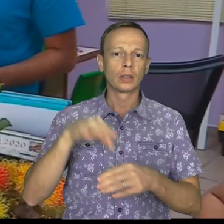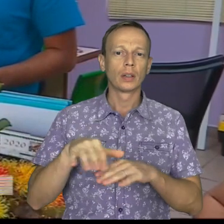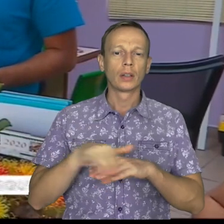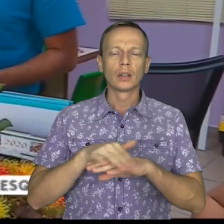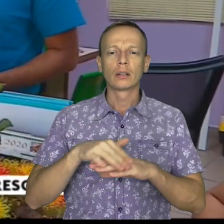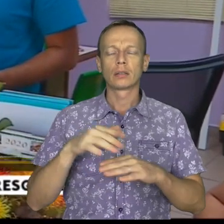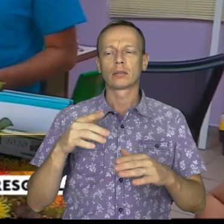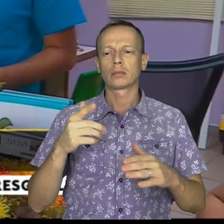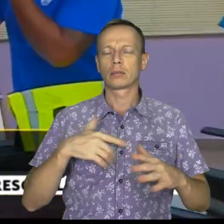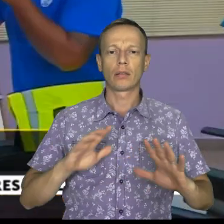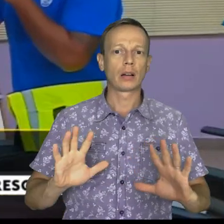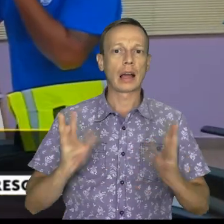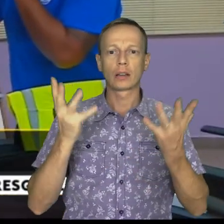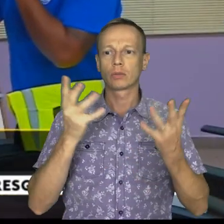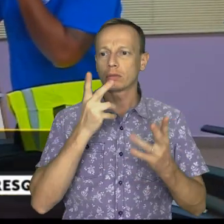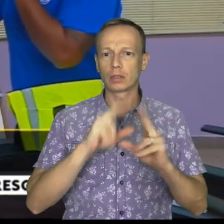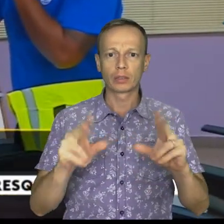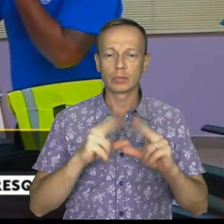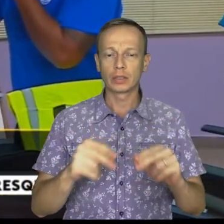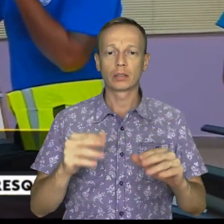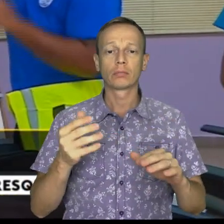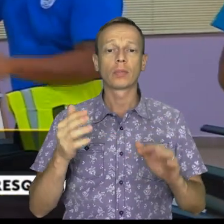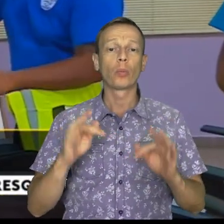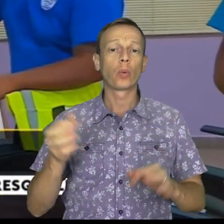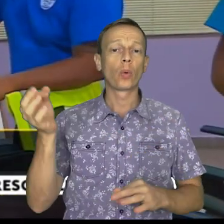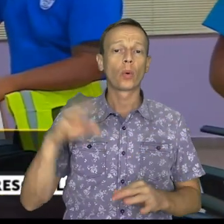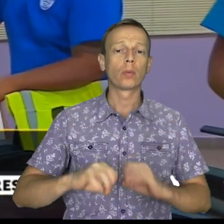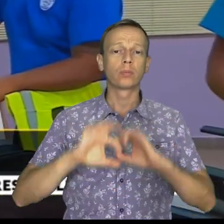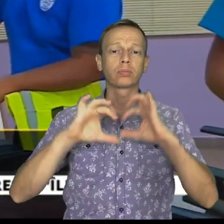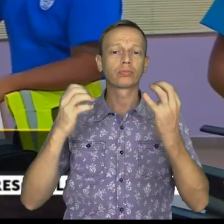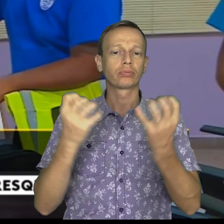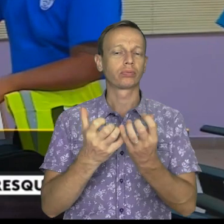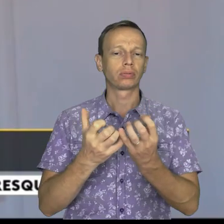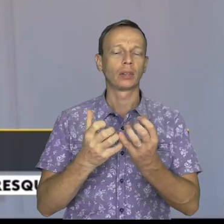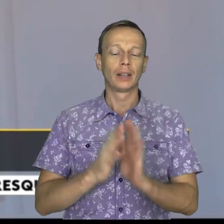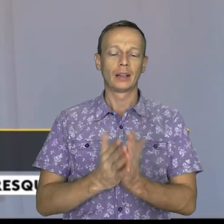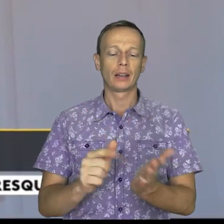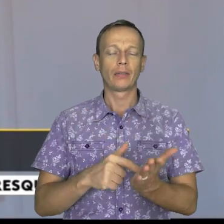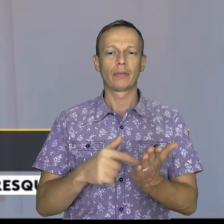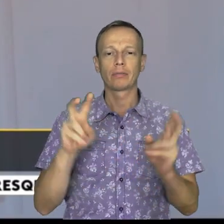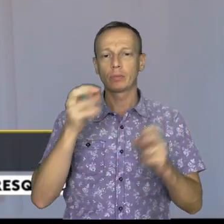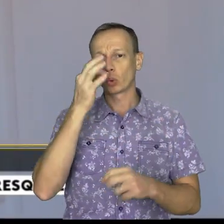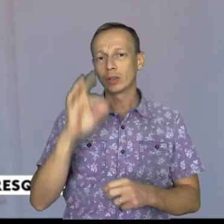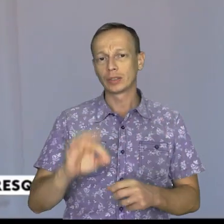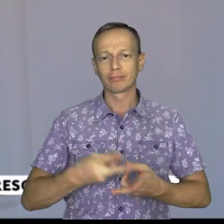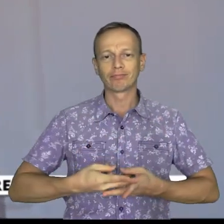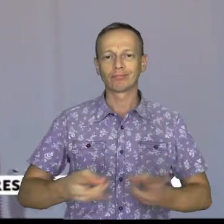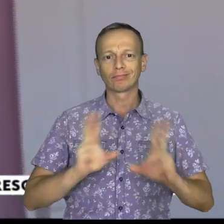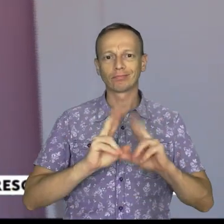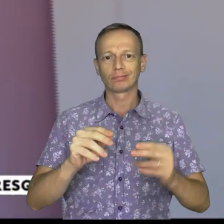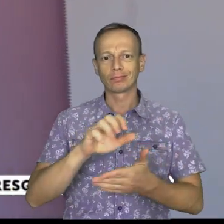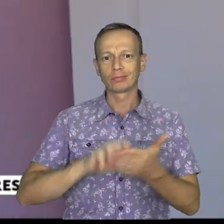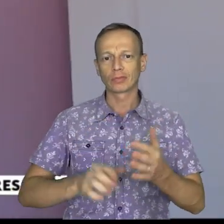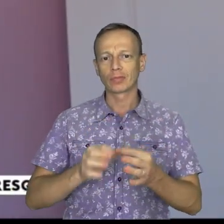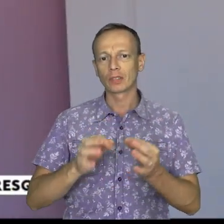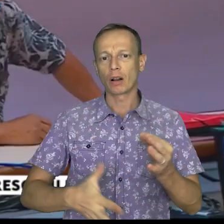sur l'annonce des retombées radioactives suite aux essais nucléaires en Polynésie révélées dans le livre Toxique de Sébastien Philippe et